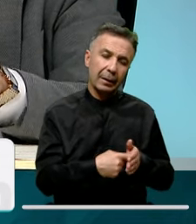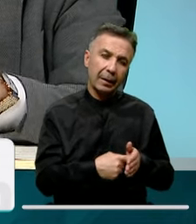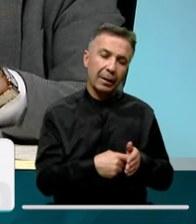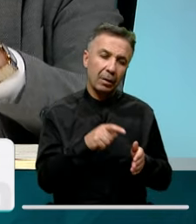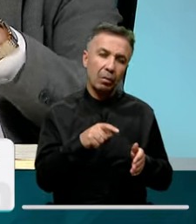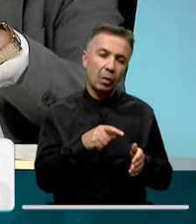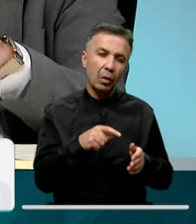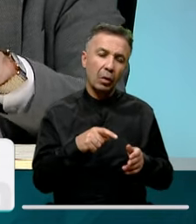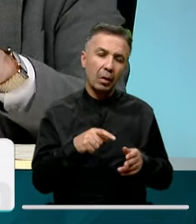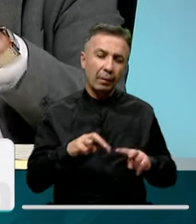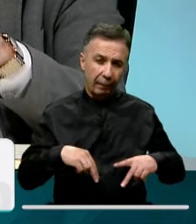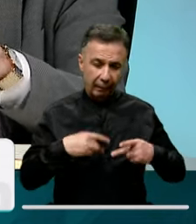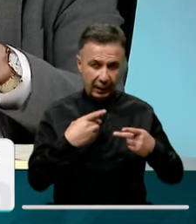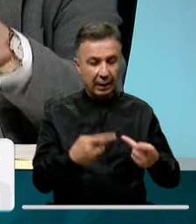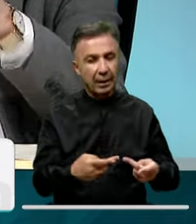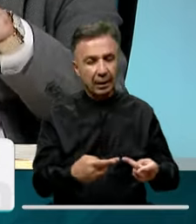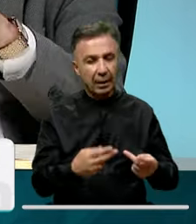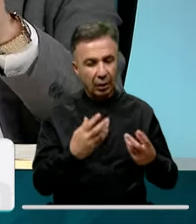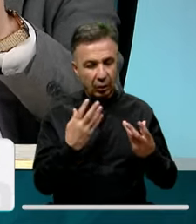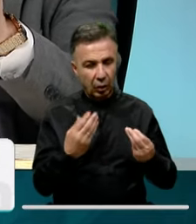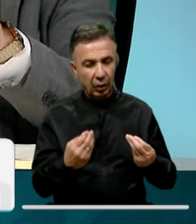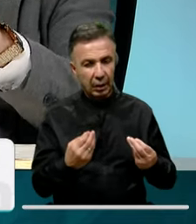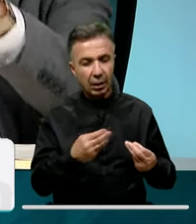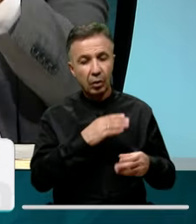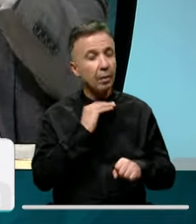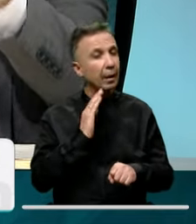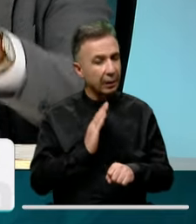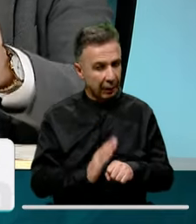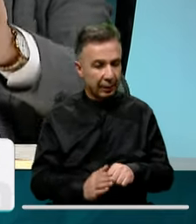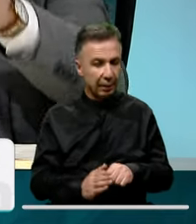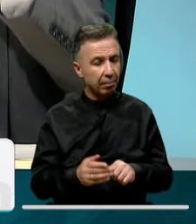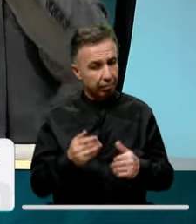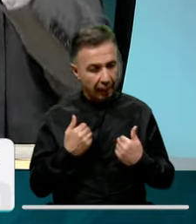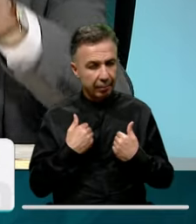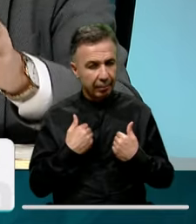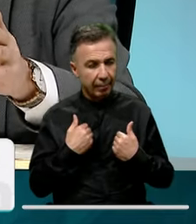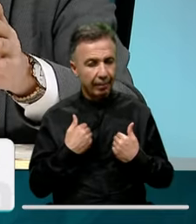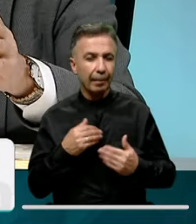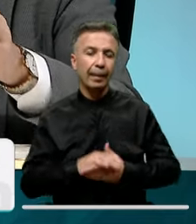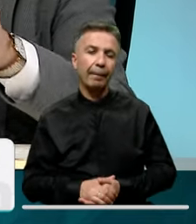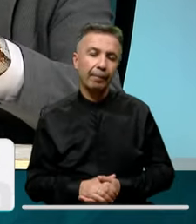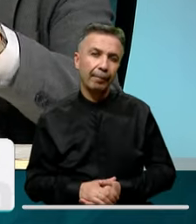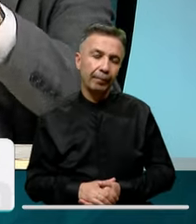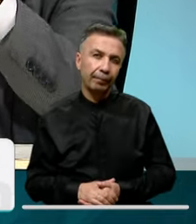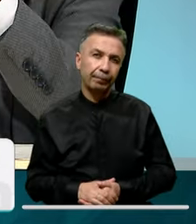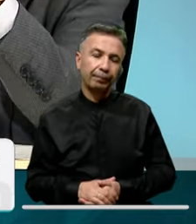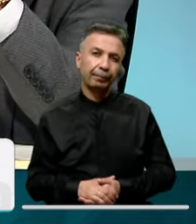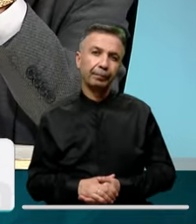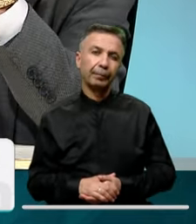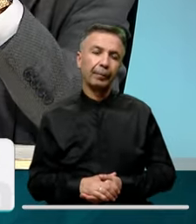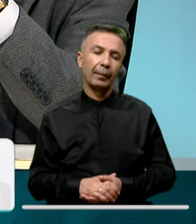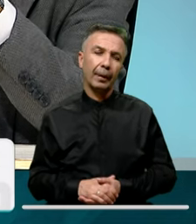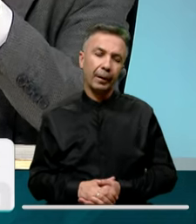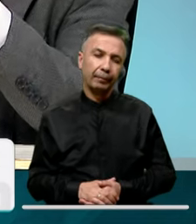işlemi vekilin olarak icra edebilirim. O sayfanın varlığı, o linkin varlığı bütün bunlar